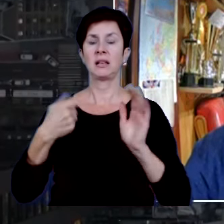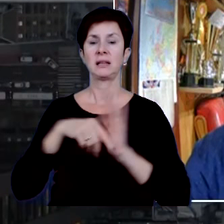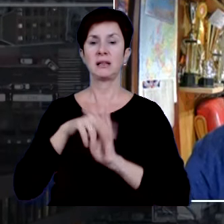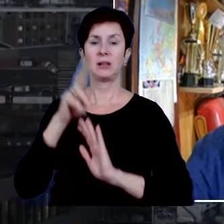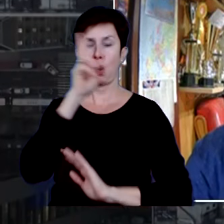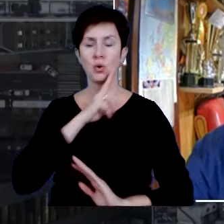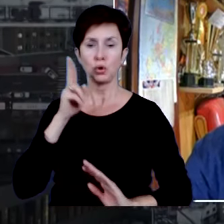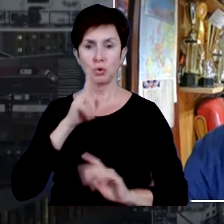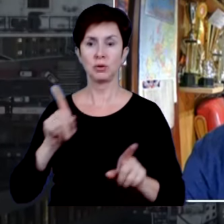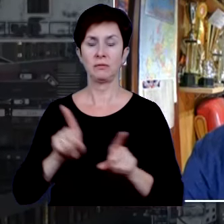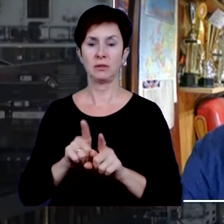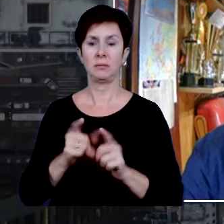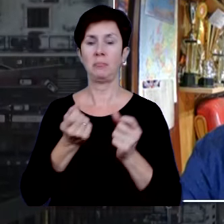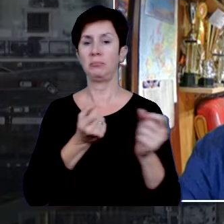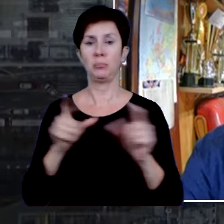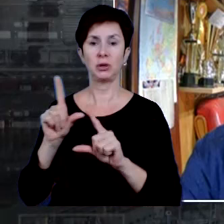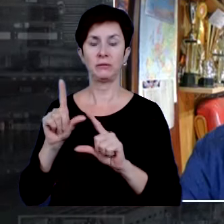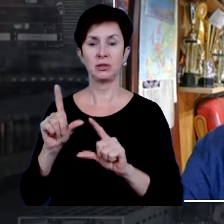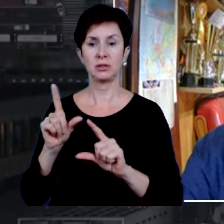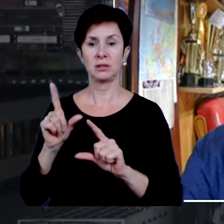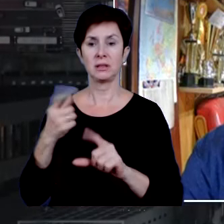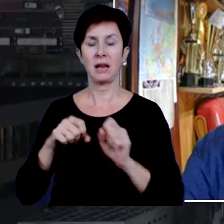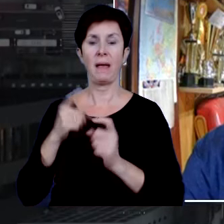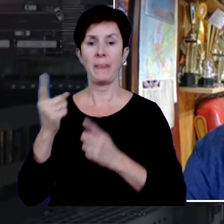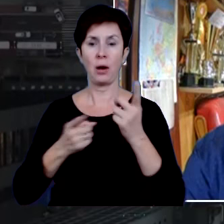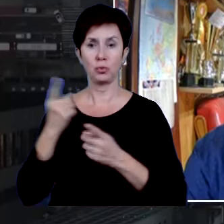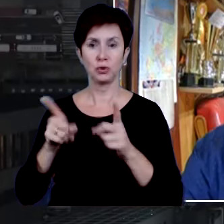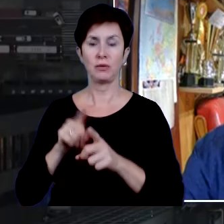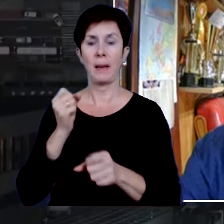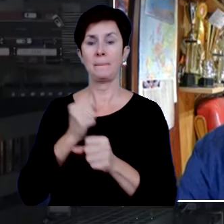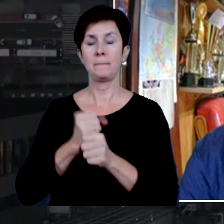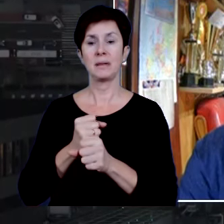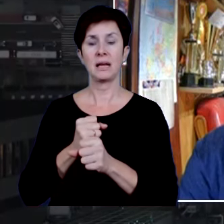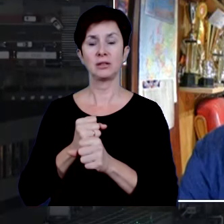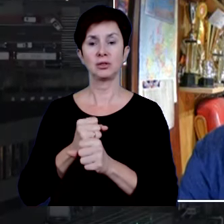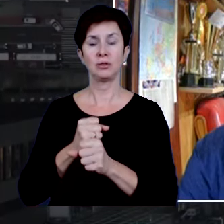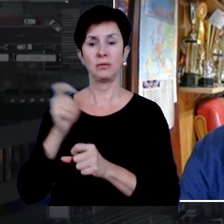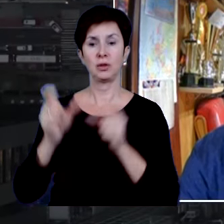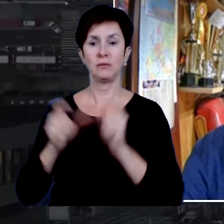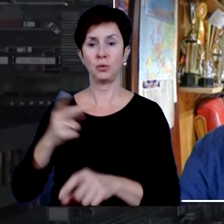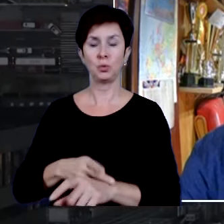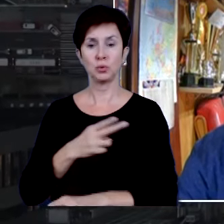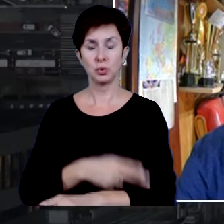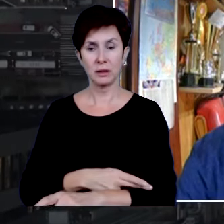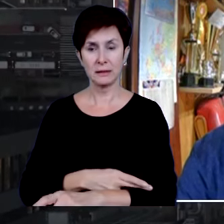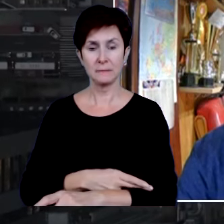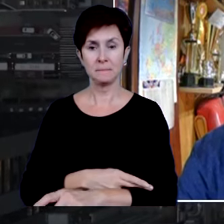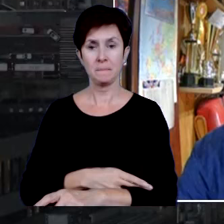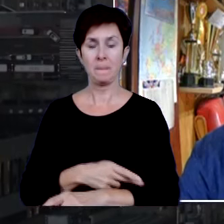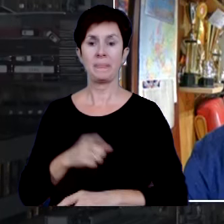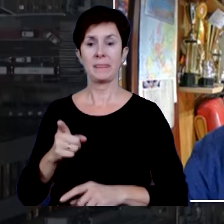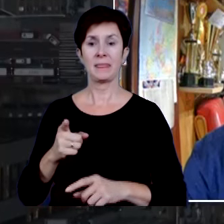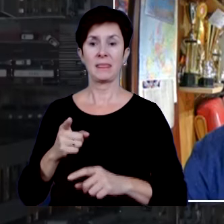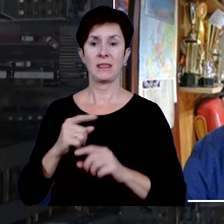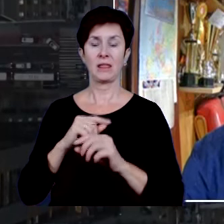jest także, to są podwyżki dla nauczycieli, ale też dla pracowników urzędów, dla urzędników, to też był postulat wszystkich